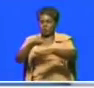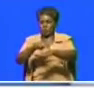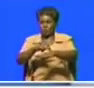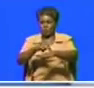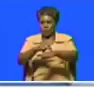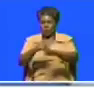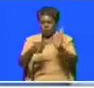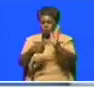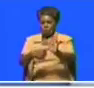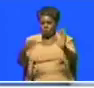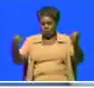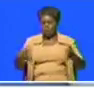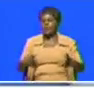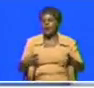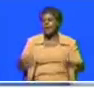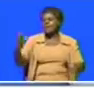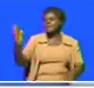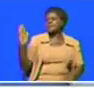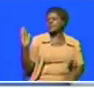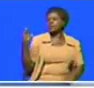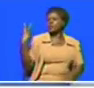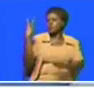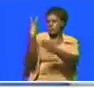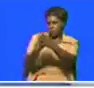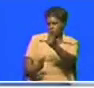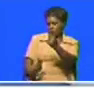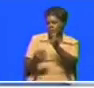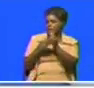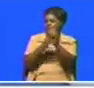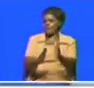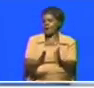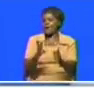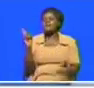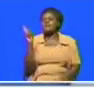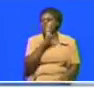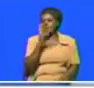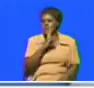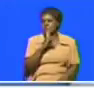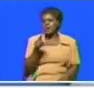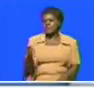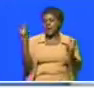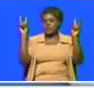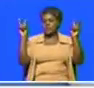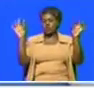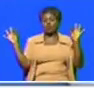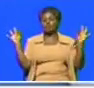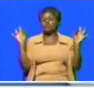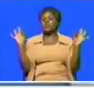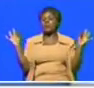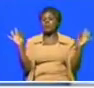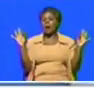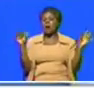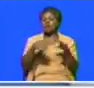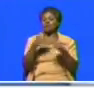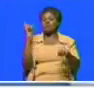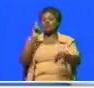ni wazi kwamba usalama wa hawa viongozi wawili uhatarini. Kwa hivyo hili ni jambo la kushangaza kwamba hawa walinzi wametolewa